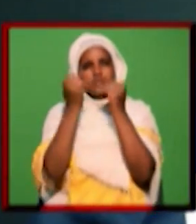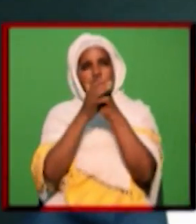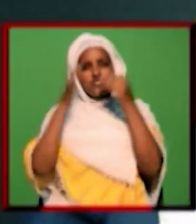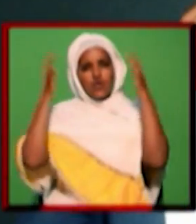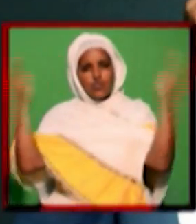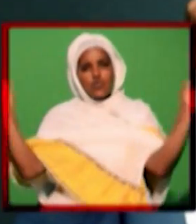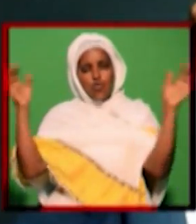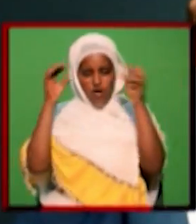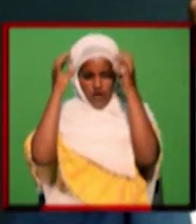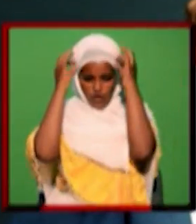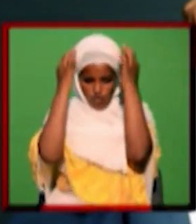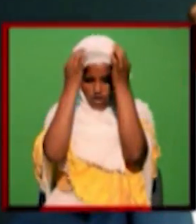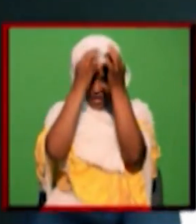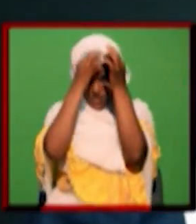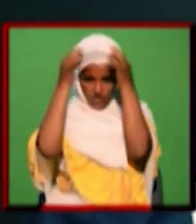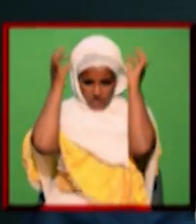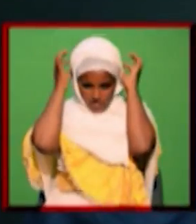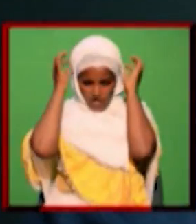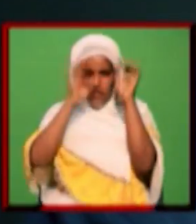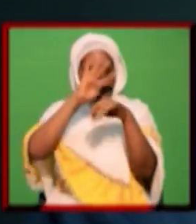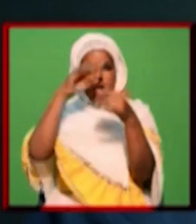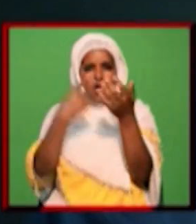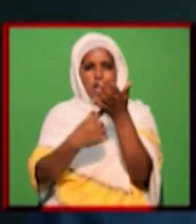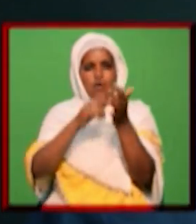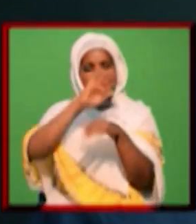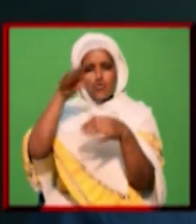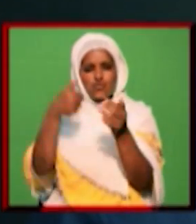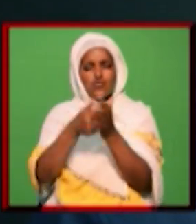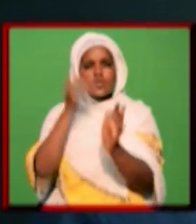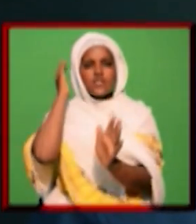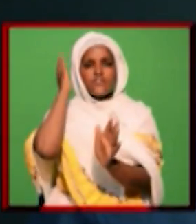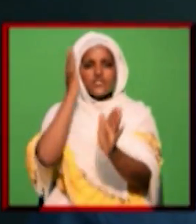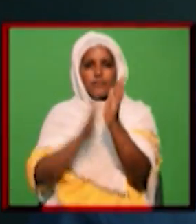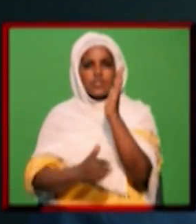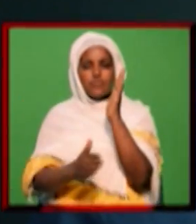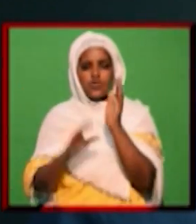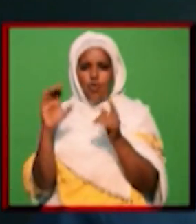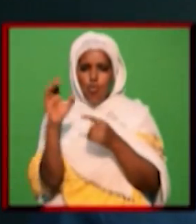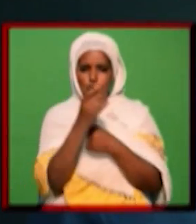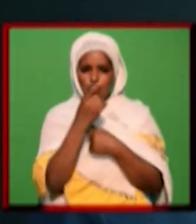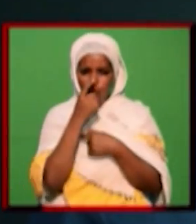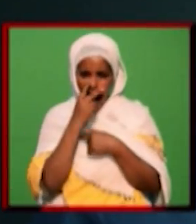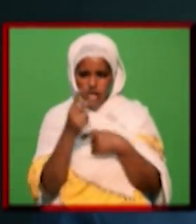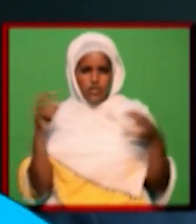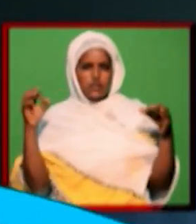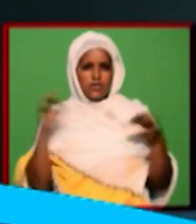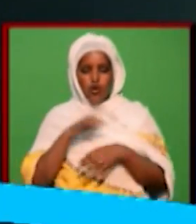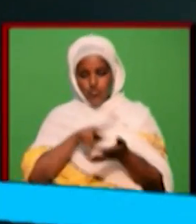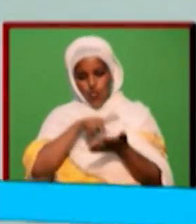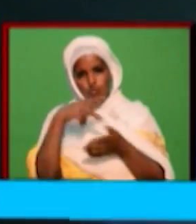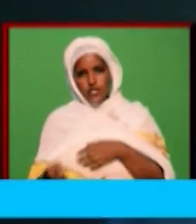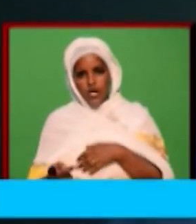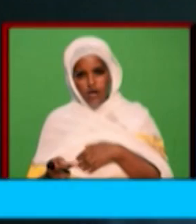تشنكرو عقل يشوك عقل دفتو يا هلو تفس بتن هنو سلايو دنقطو